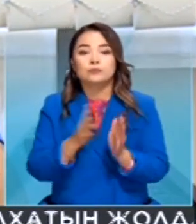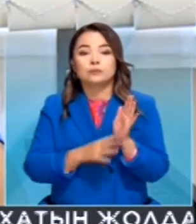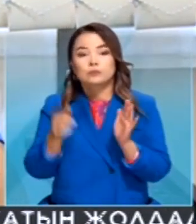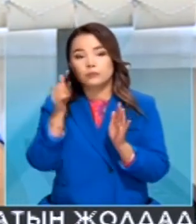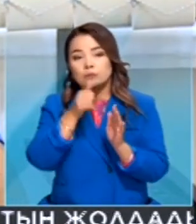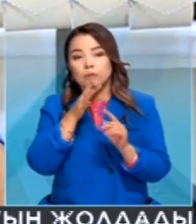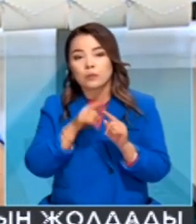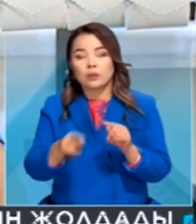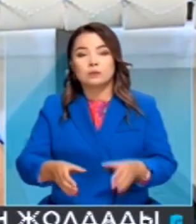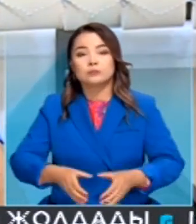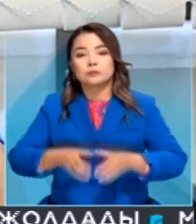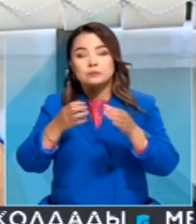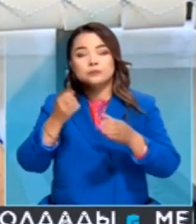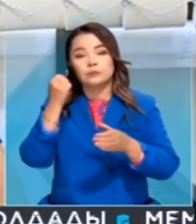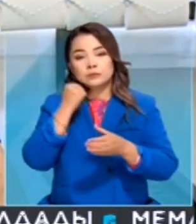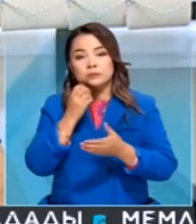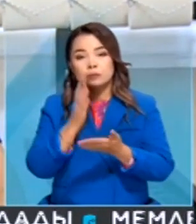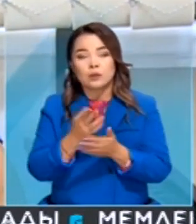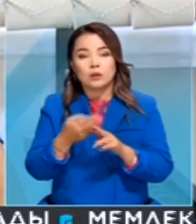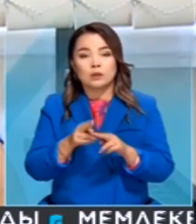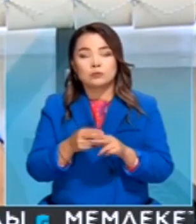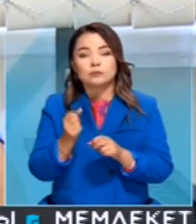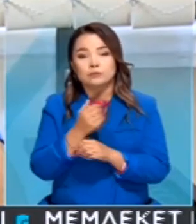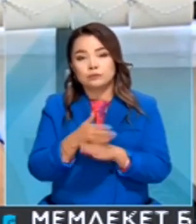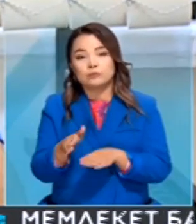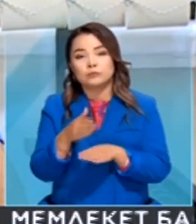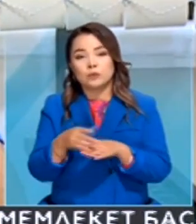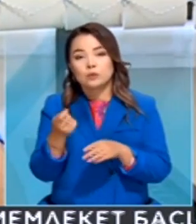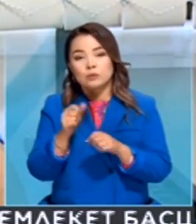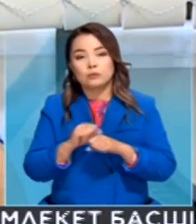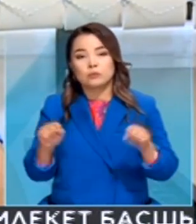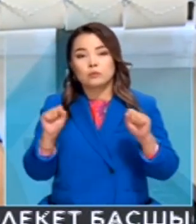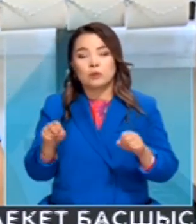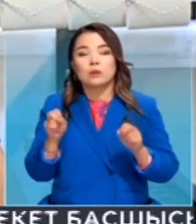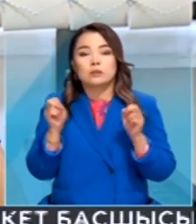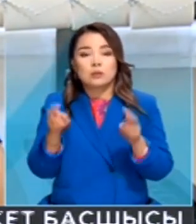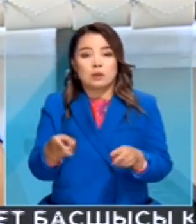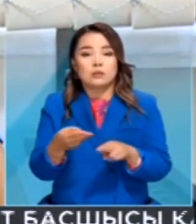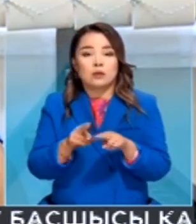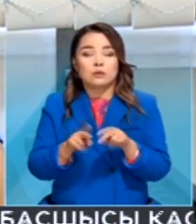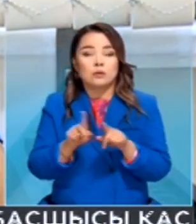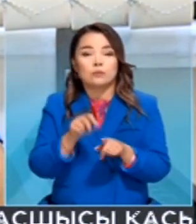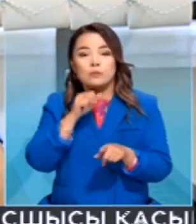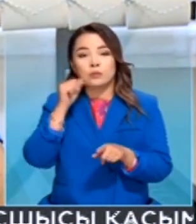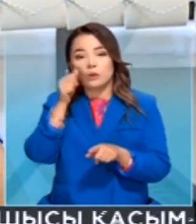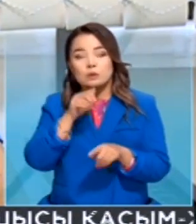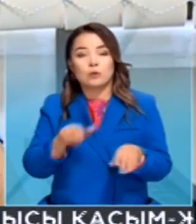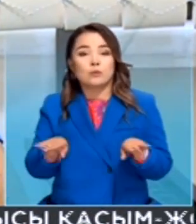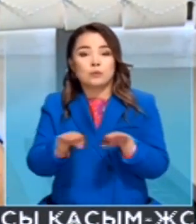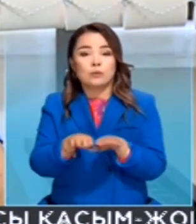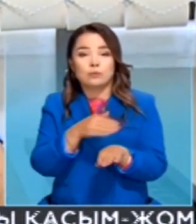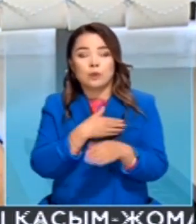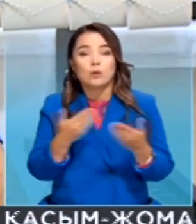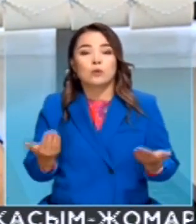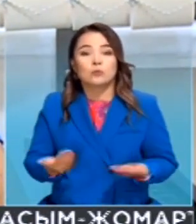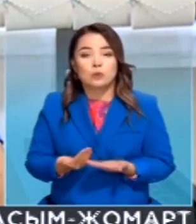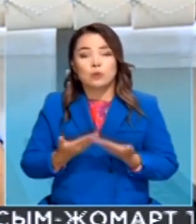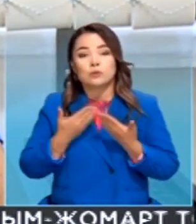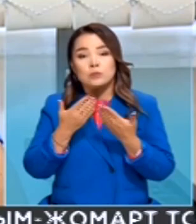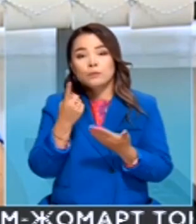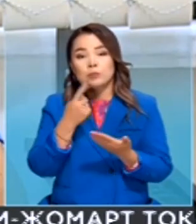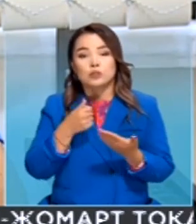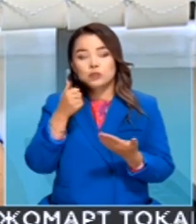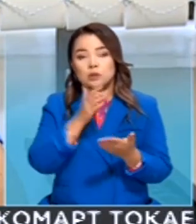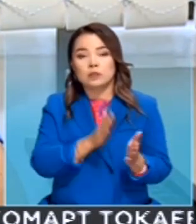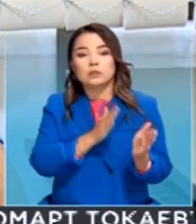жыл ішінде мұнара әбден тозды. Қазір әрең жұмыс істеп тұр. Жарылып кету қаупі бар. Біз негізі суды былтыр өшірмекші болғанбыз. Бірақ тұрғындардың сұрауымен бір